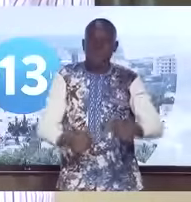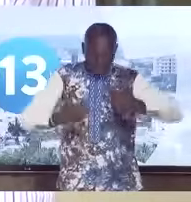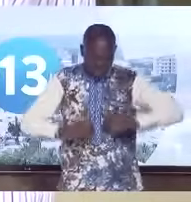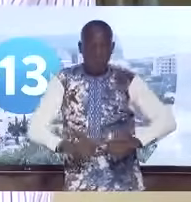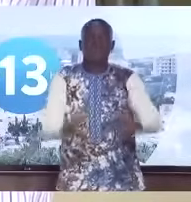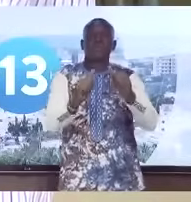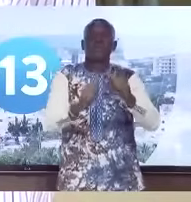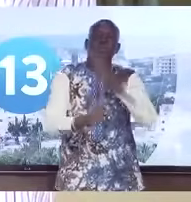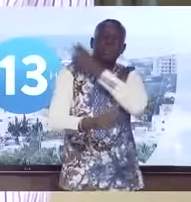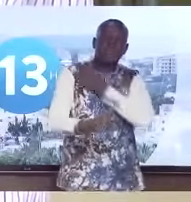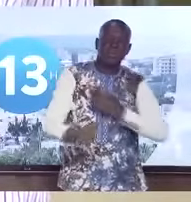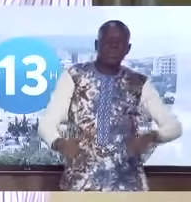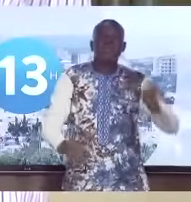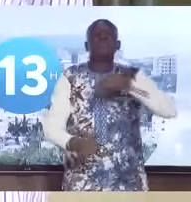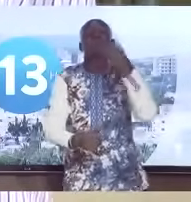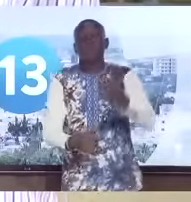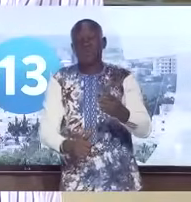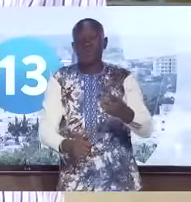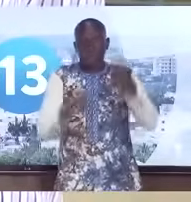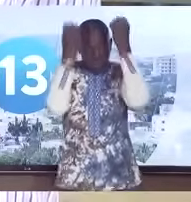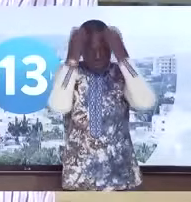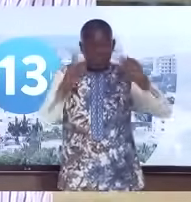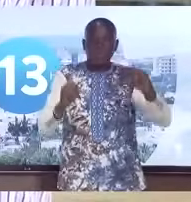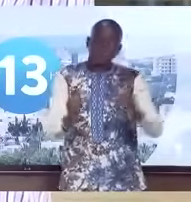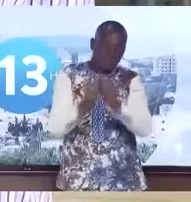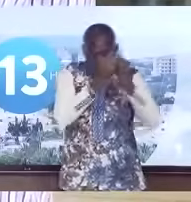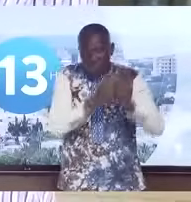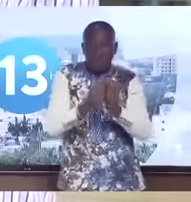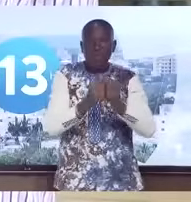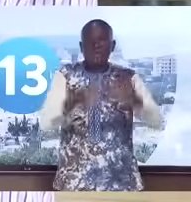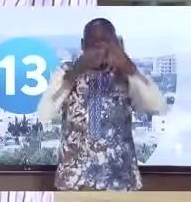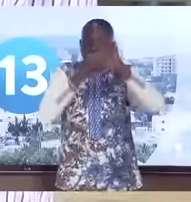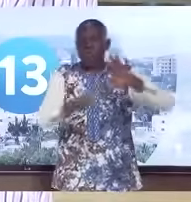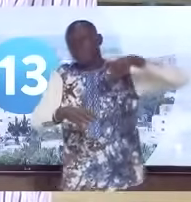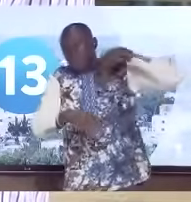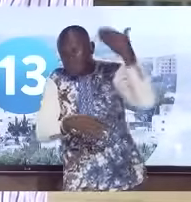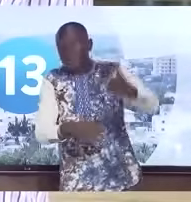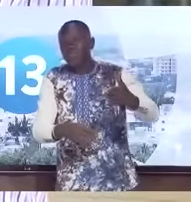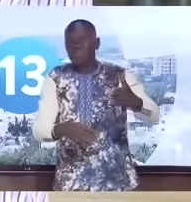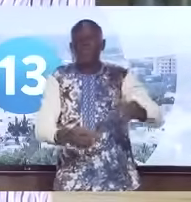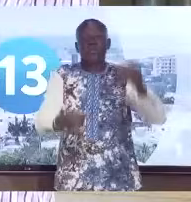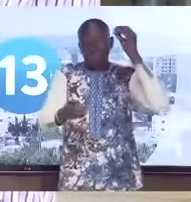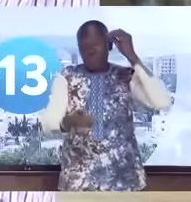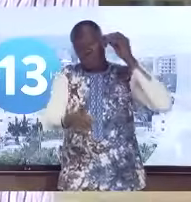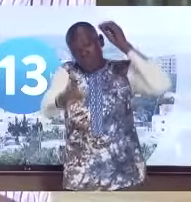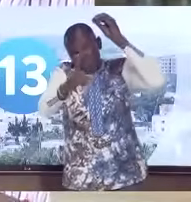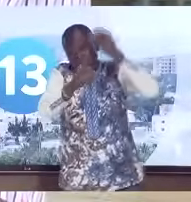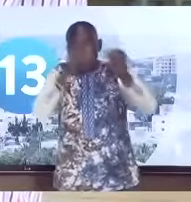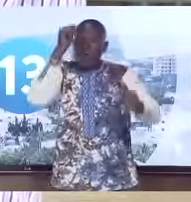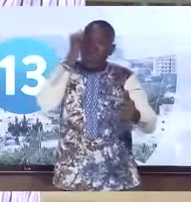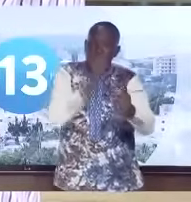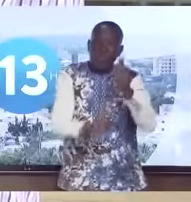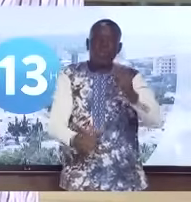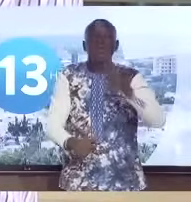Et il a été dit au président de ces collectivités-là dorénavant d'être plus objectif et d'être plus